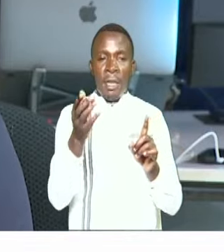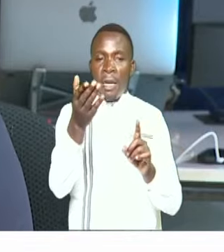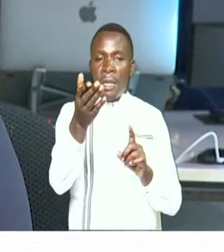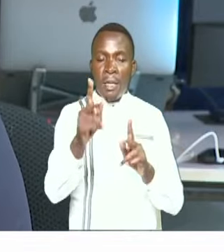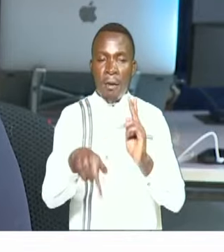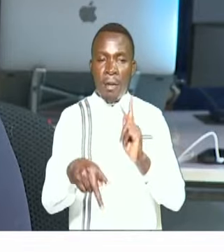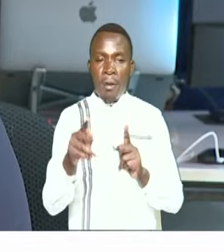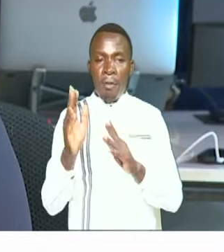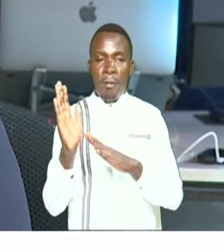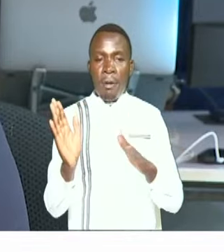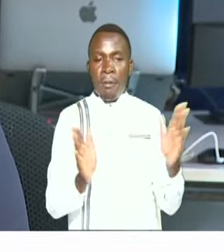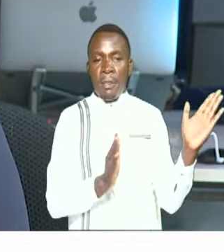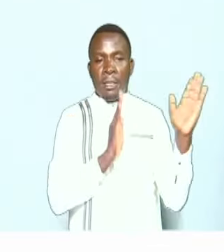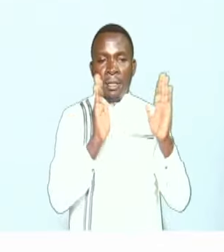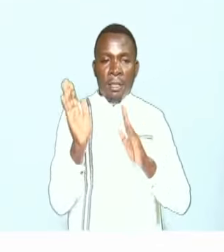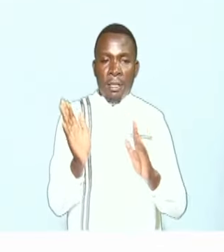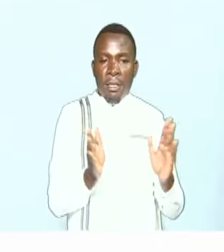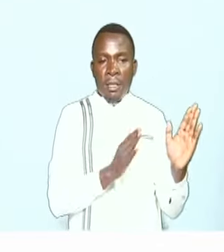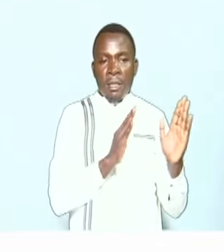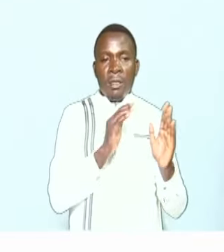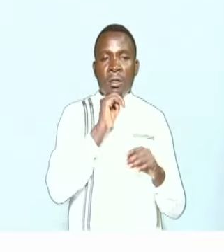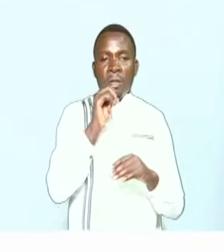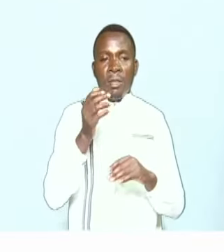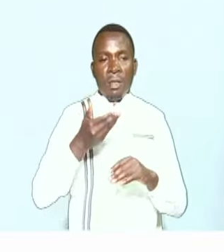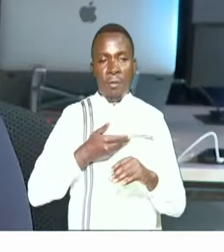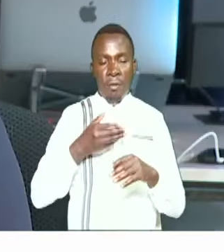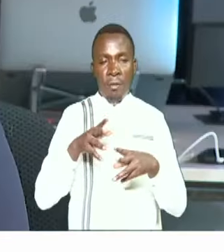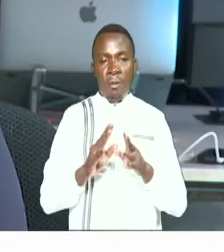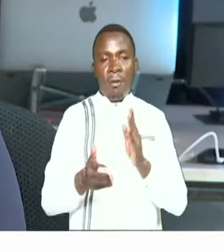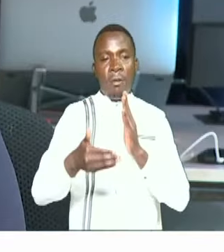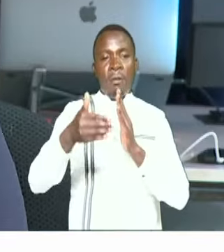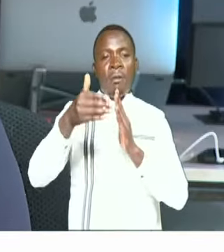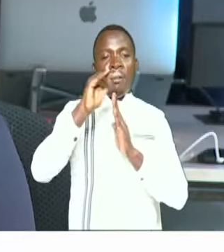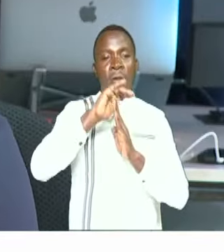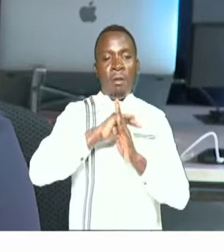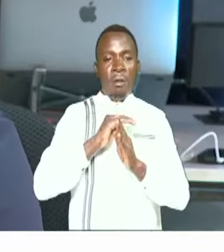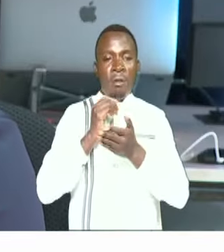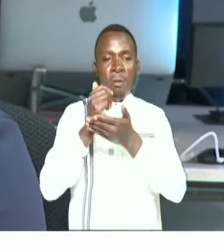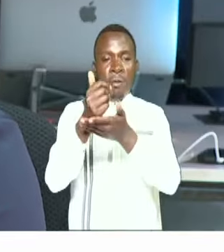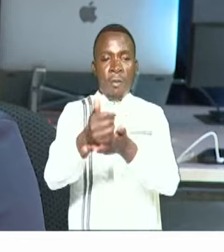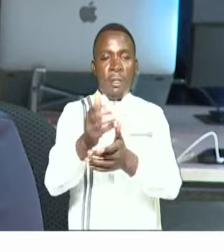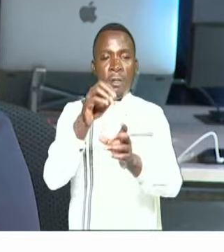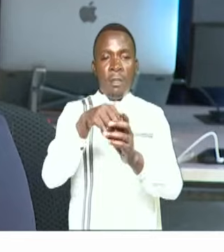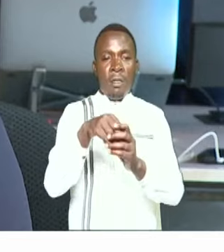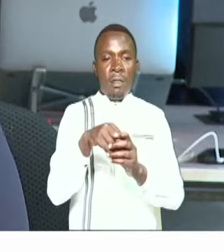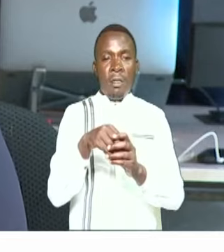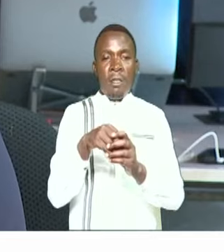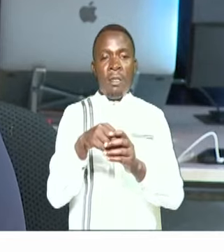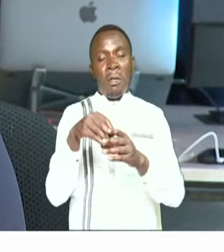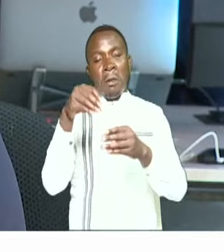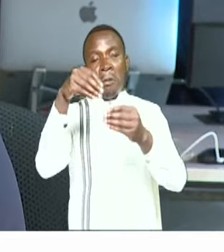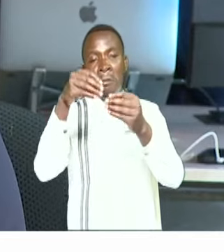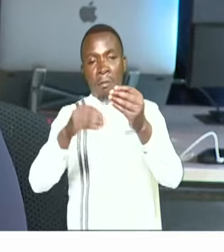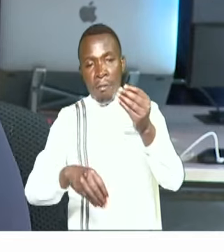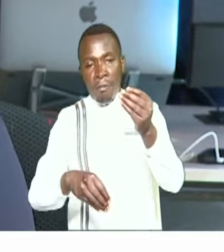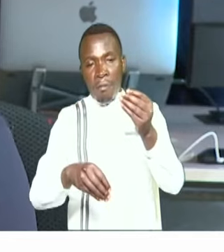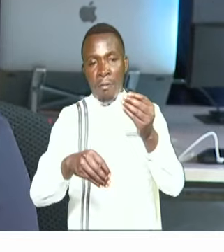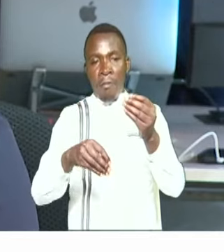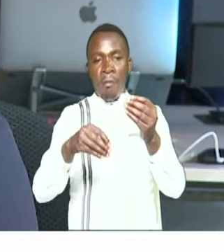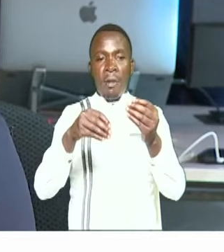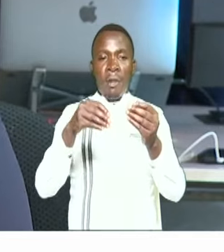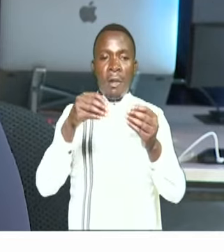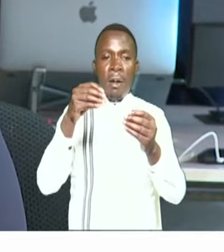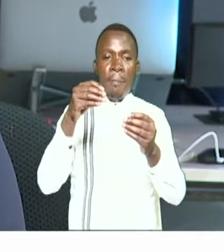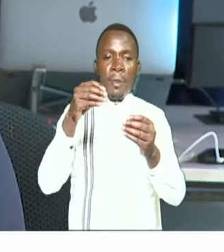uburyo kuri professional tools zibafasha muri selling amatiket, coning data,